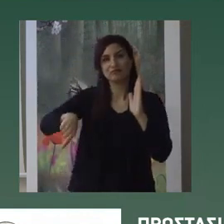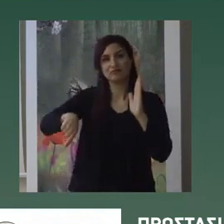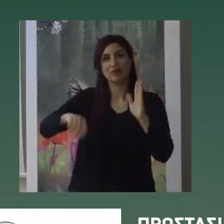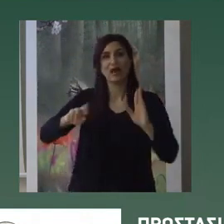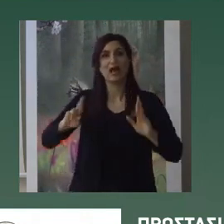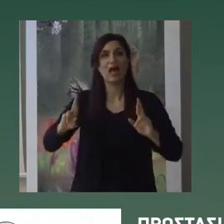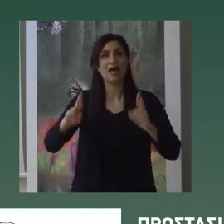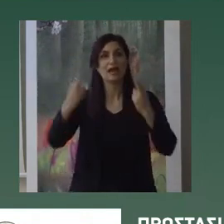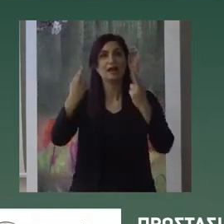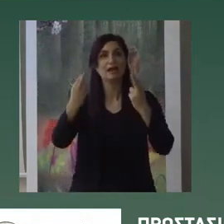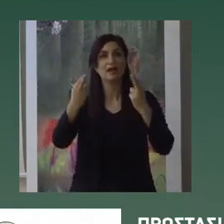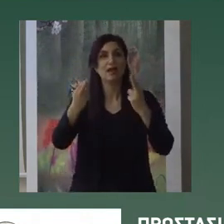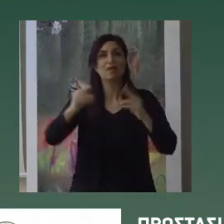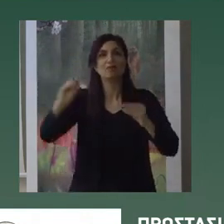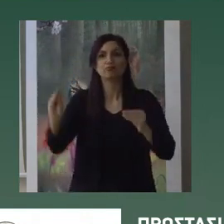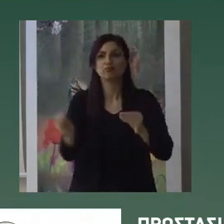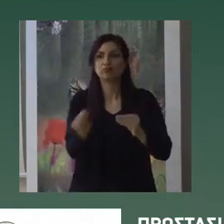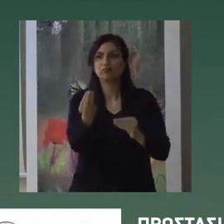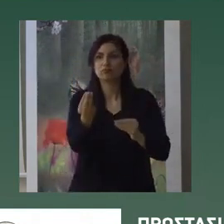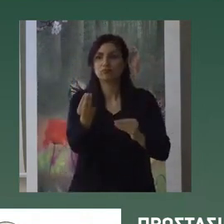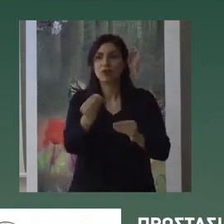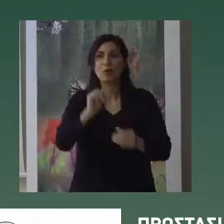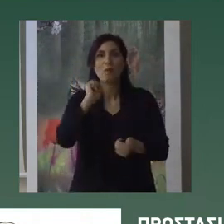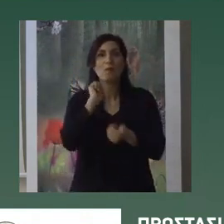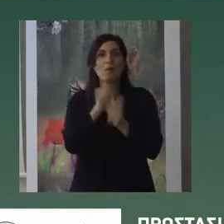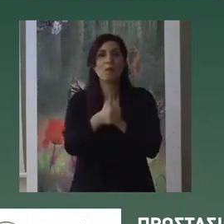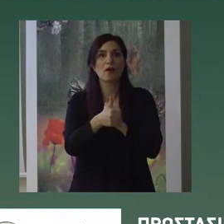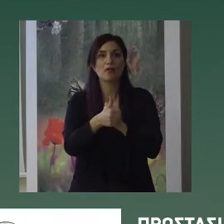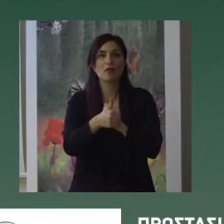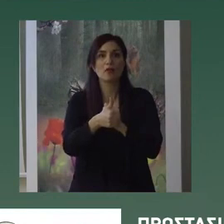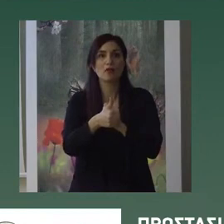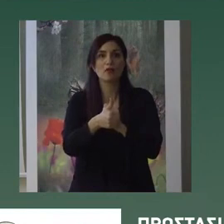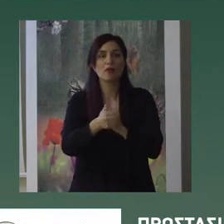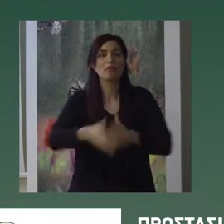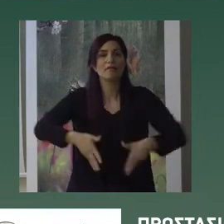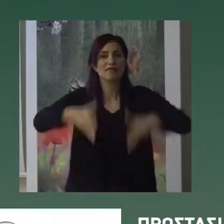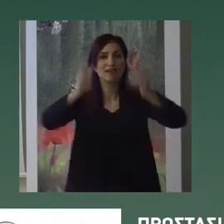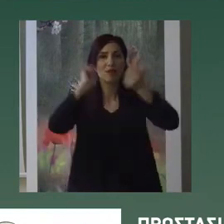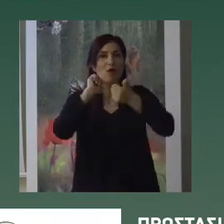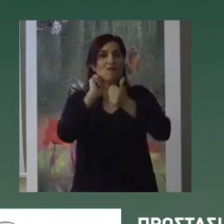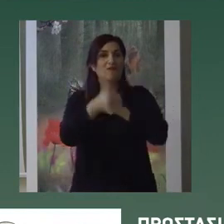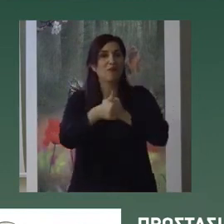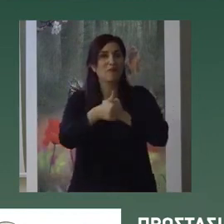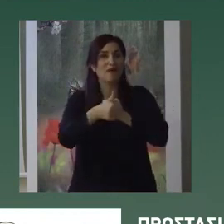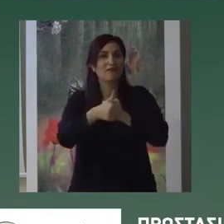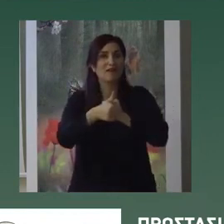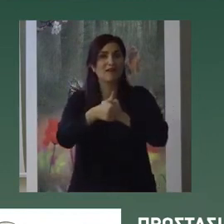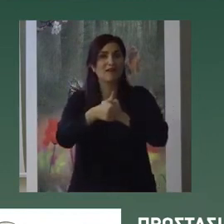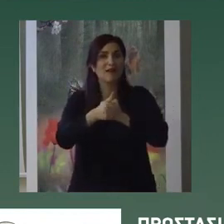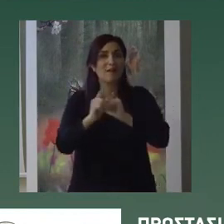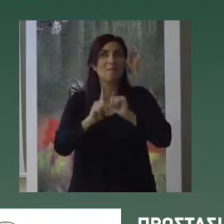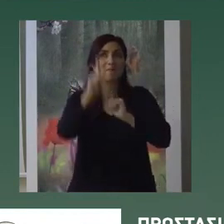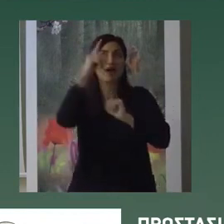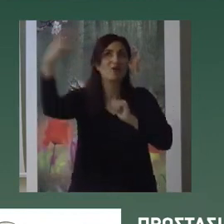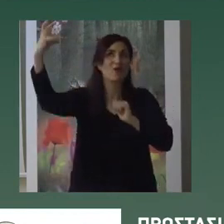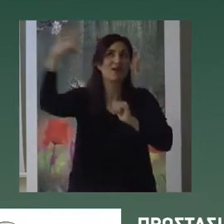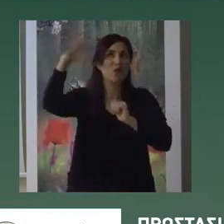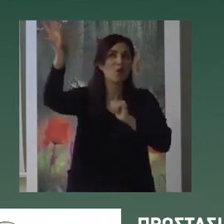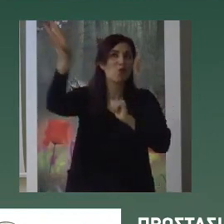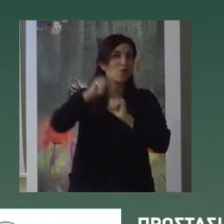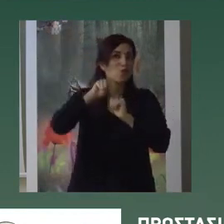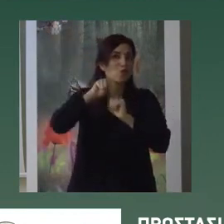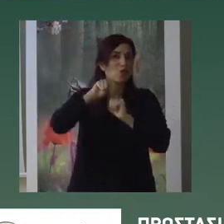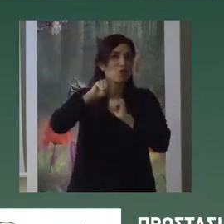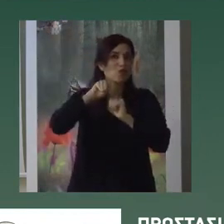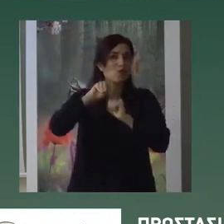είναι αυτοτροφοδοτούμενο το σύστημα, το κτίριο. Αυτό σημαίνει λοιπόν ότι δεν καταναλώνει ενέργεια από ορυκτά καύσιμα, καταναλώνει ενέργεια από